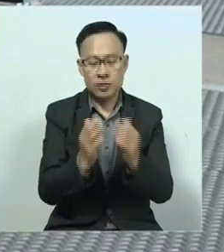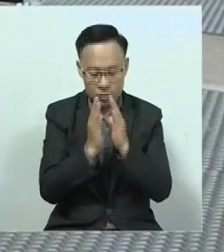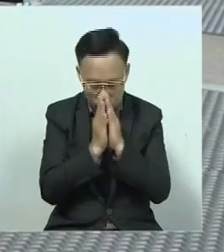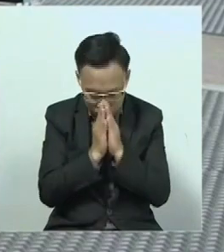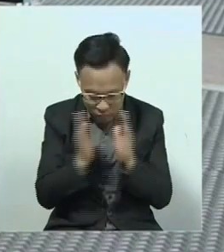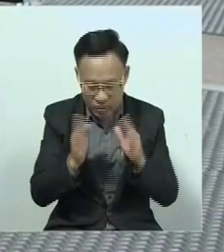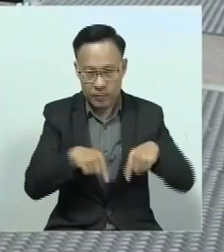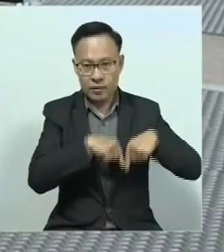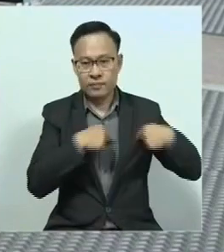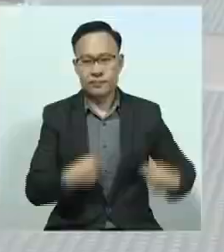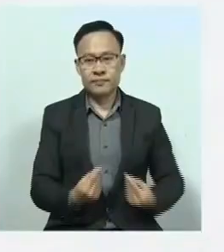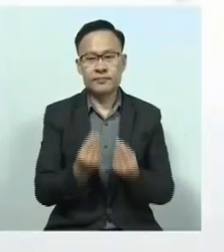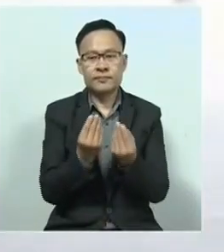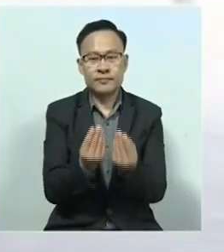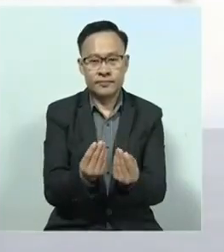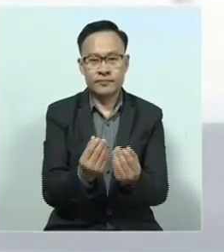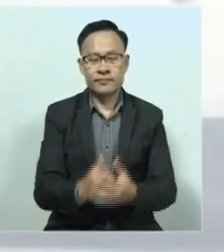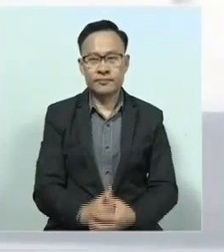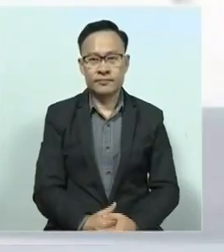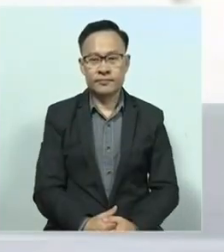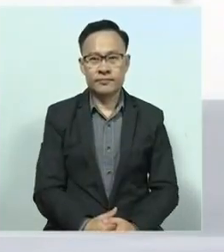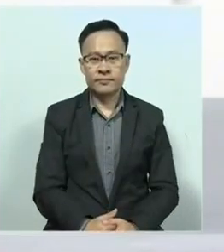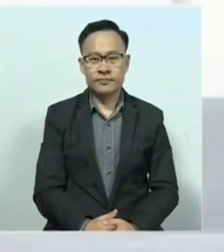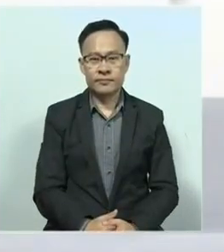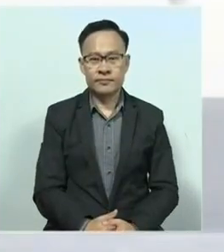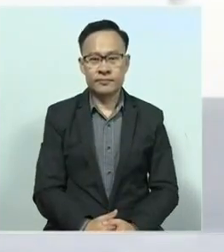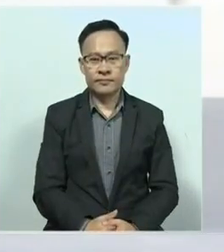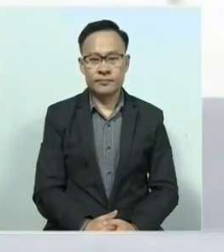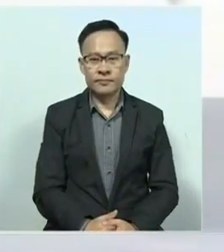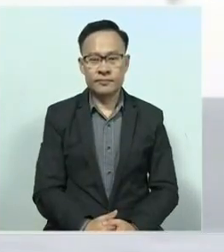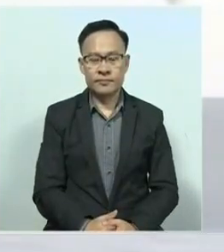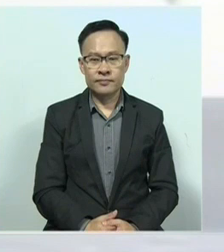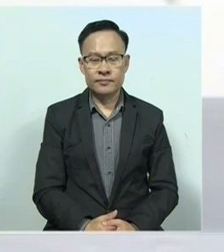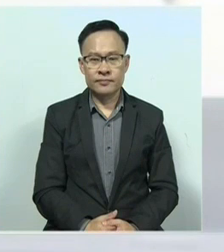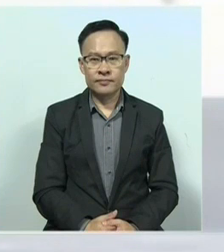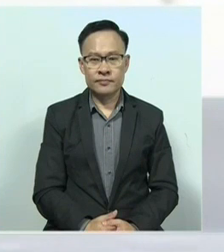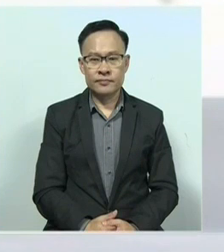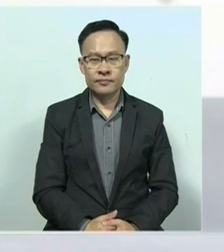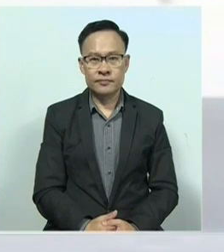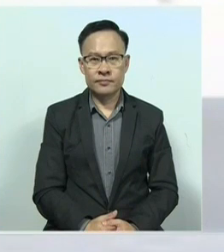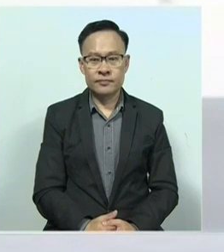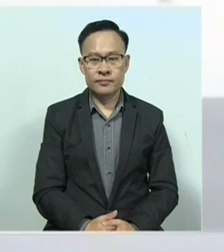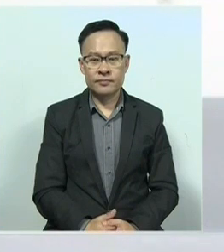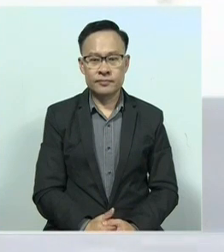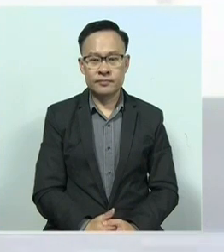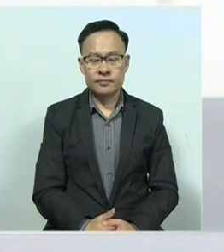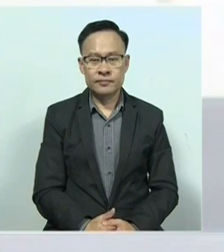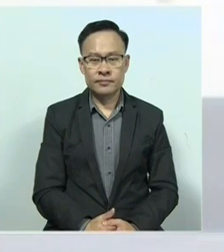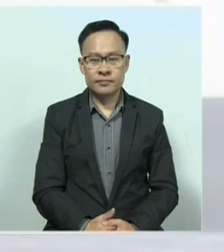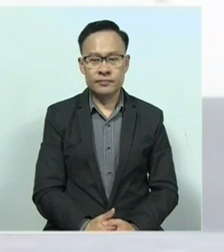กำลังใจให้ค่ะ ขอบพระคุณครับ ฝากน